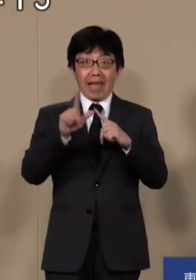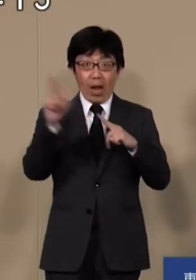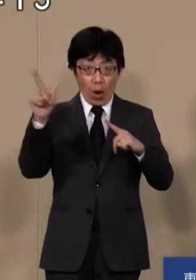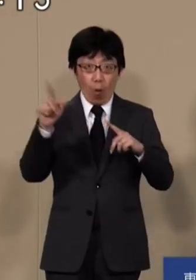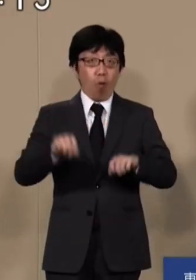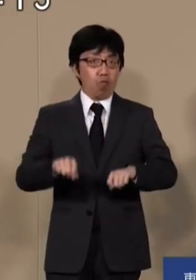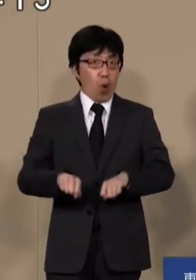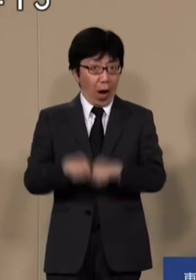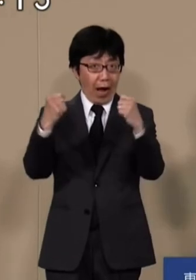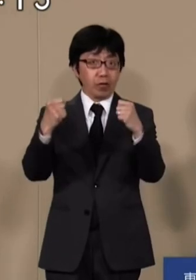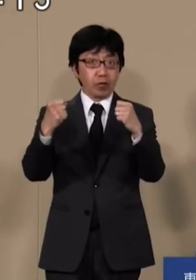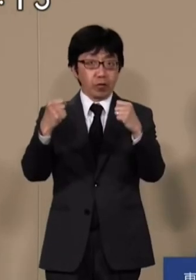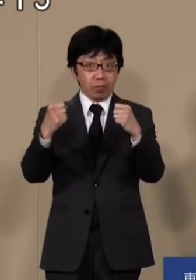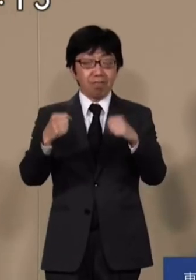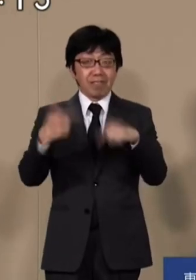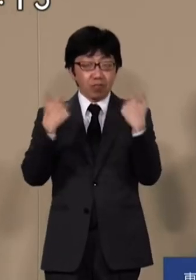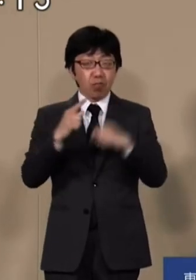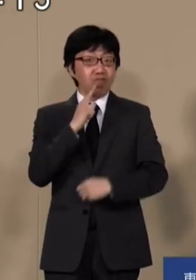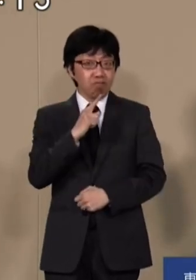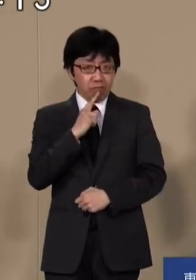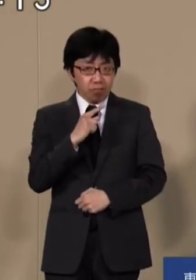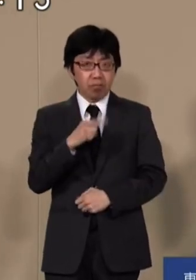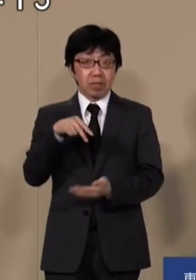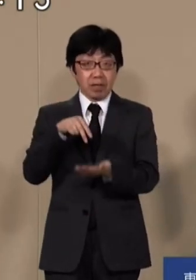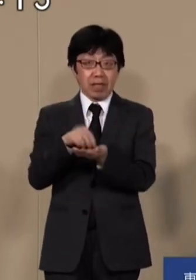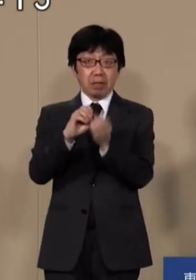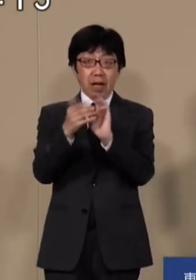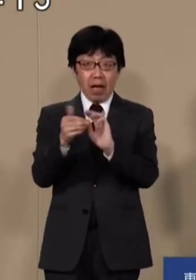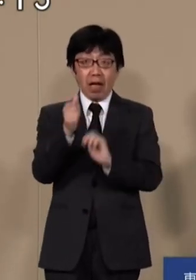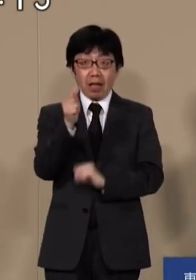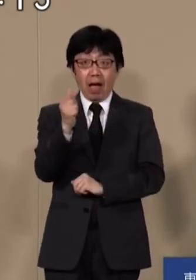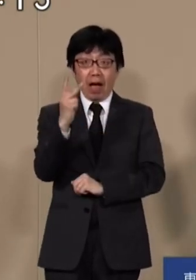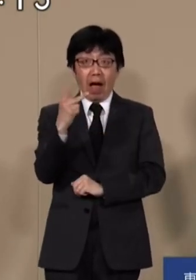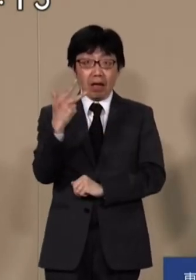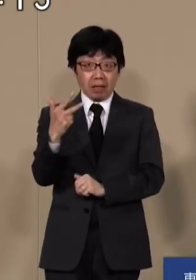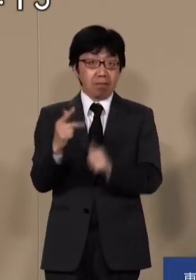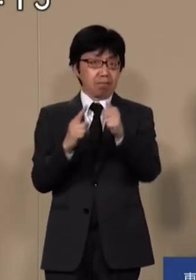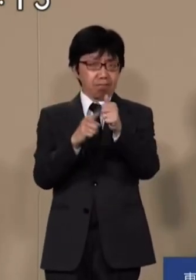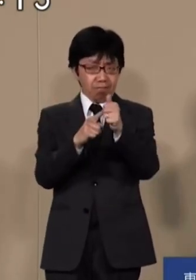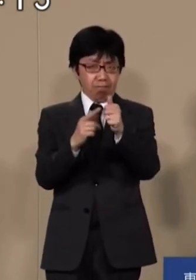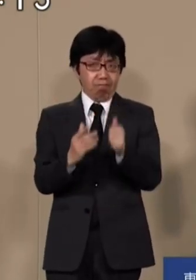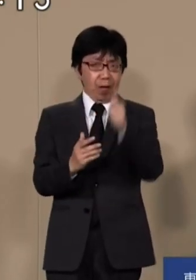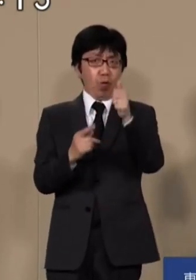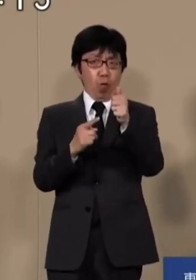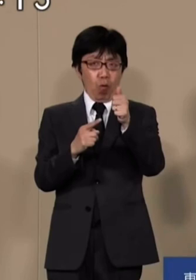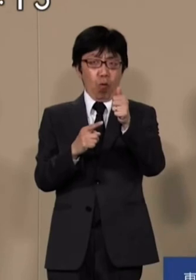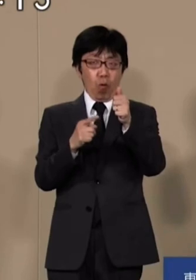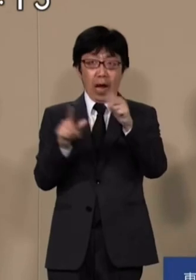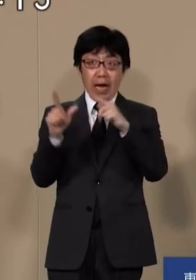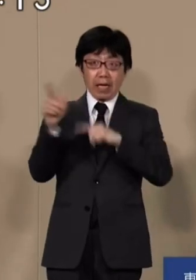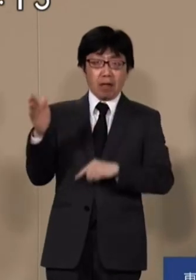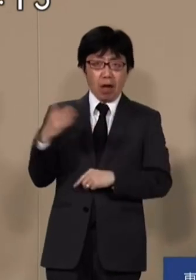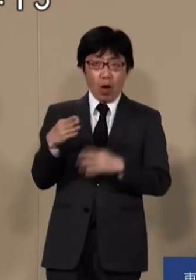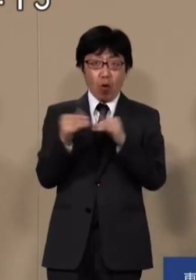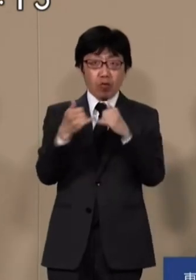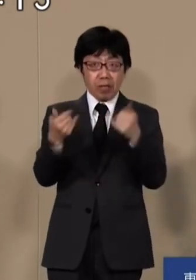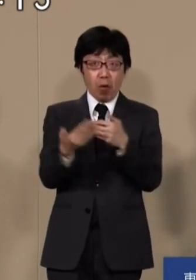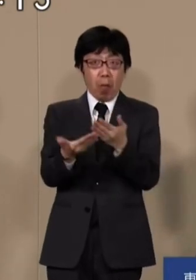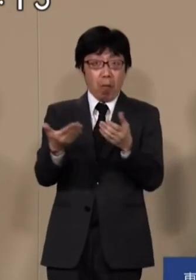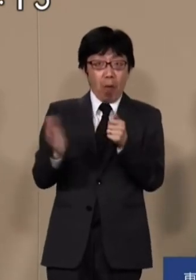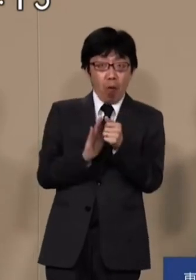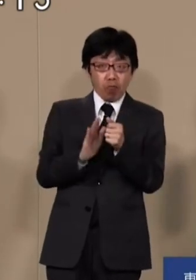NHKをぶっ壊すでおなじみの立花孝志が代表を務めるNHKから国民を